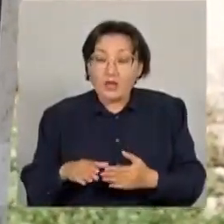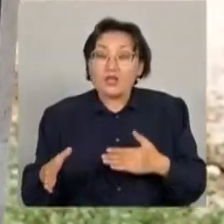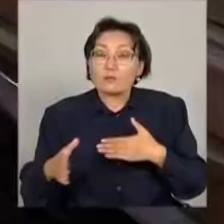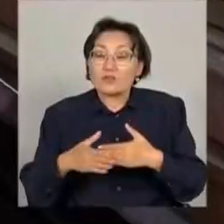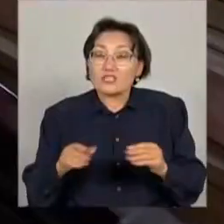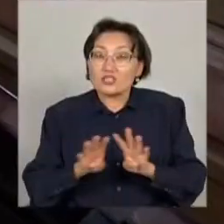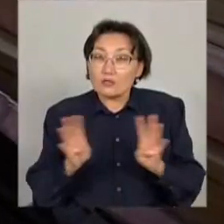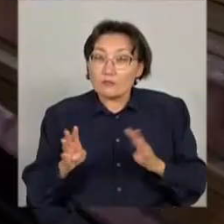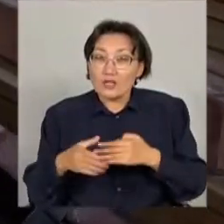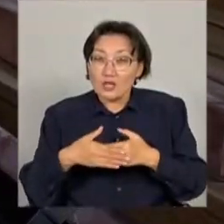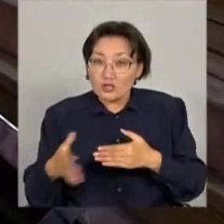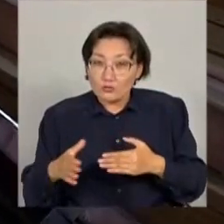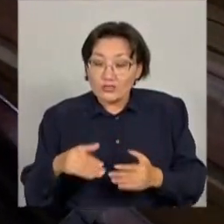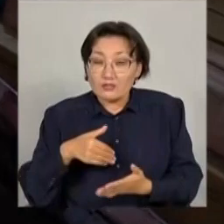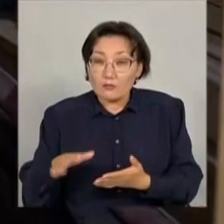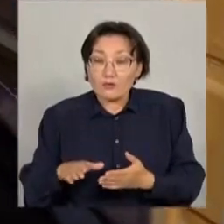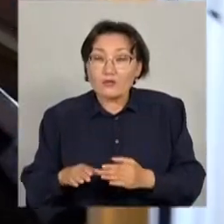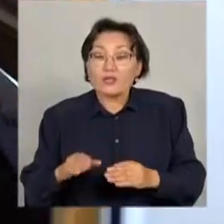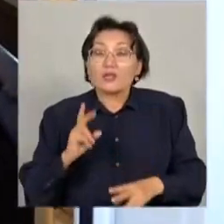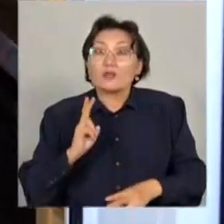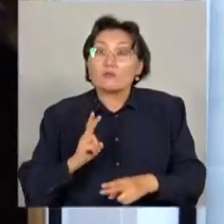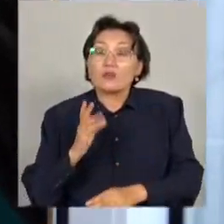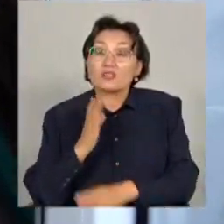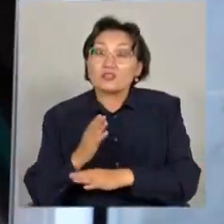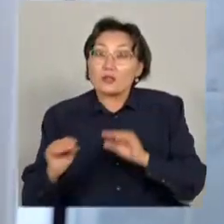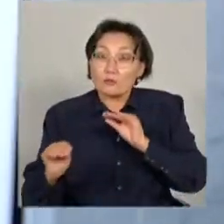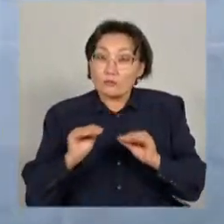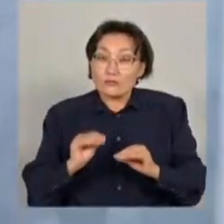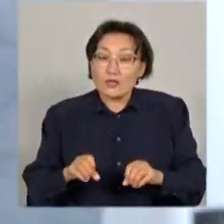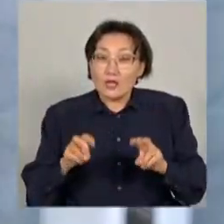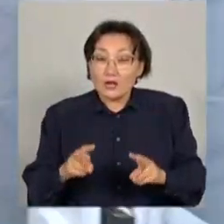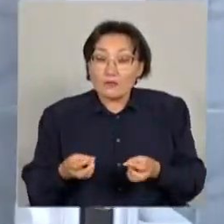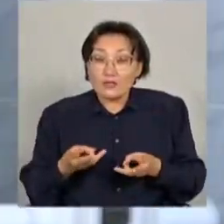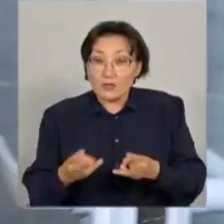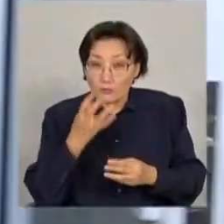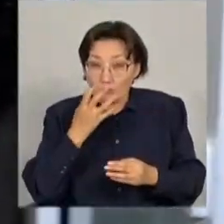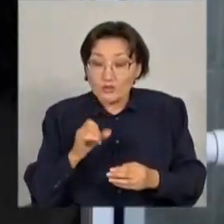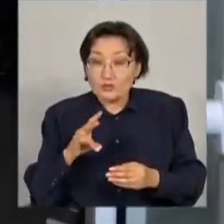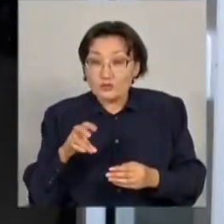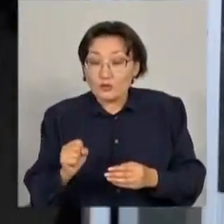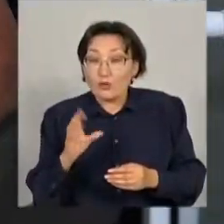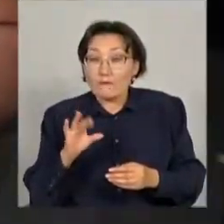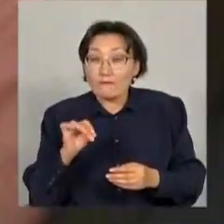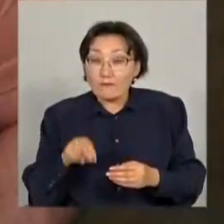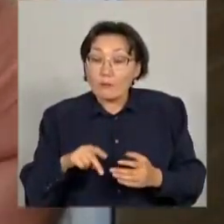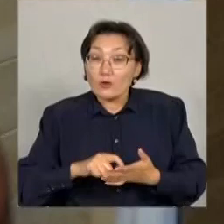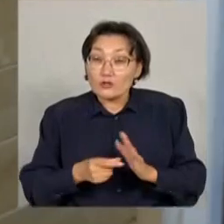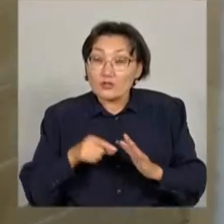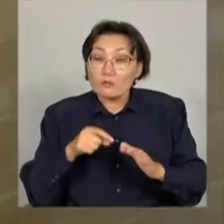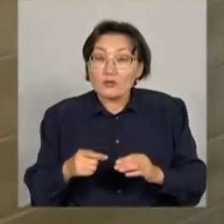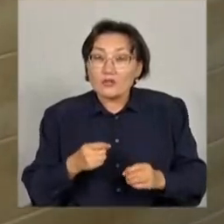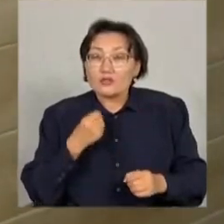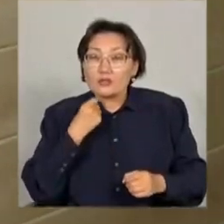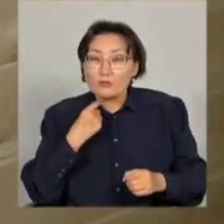ашпай қойды. Ағашпен қапталып арнайы пешпен жылынатын бұл жер саунаның VIP бөлмесі. Ішімдік ішіп